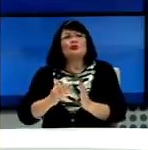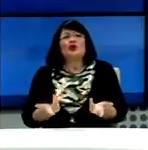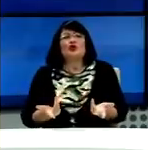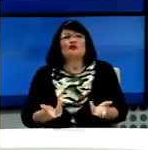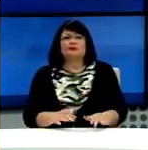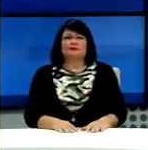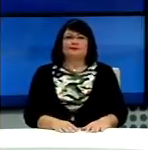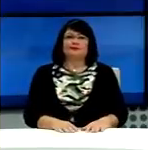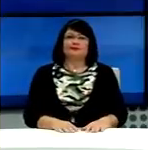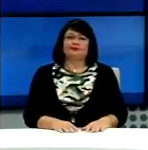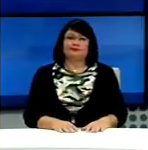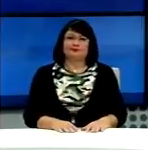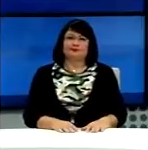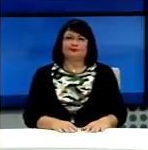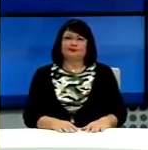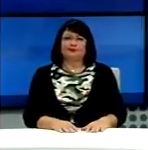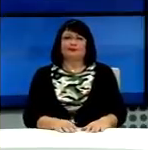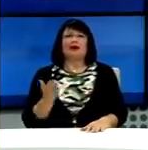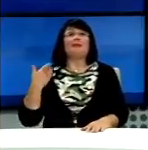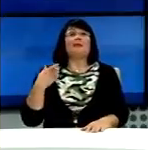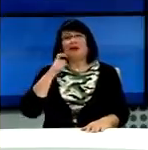Είμαι ευτυχής που το είπε και η προλαλήσουσα.